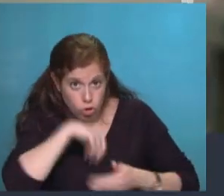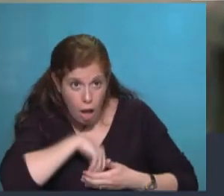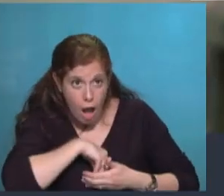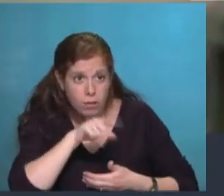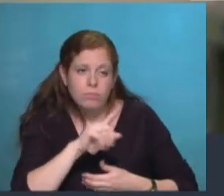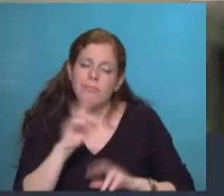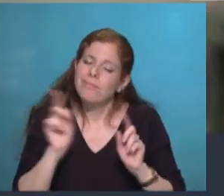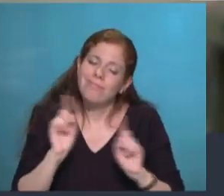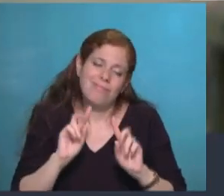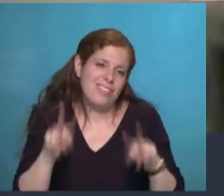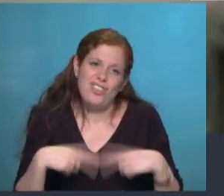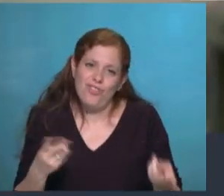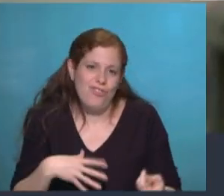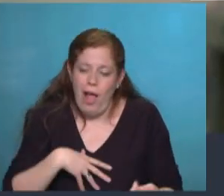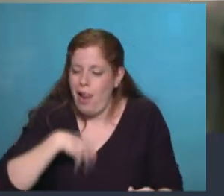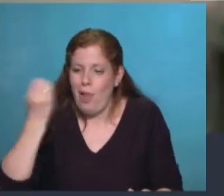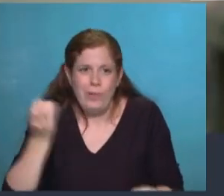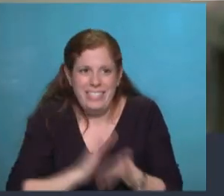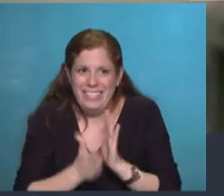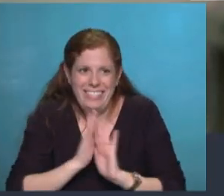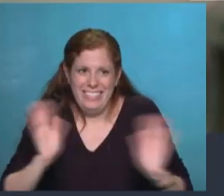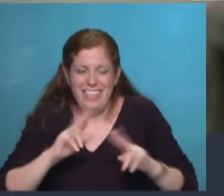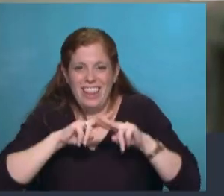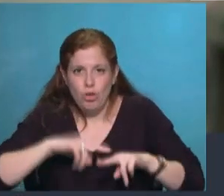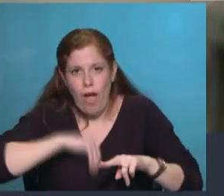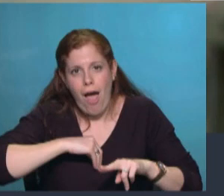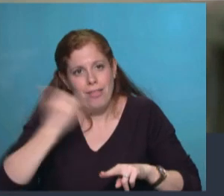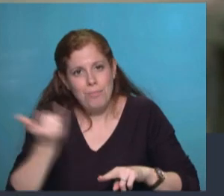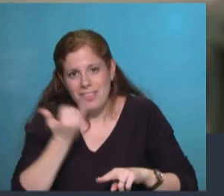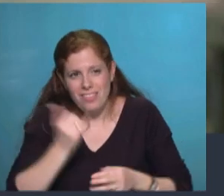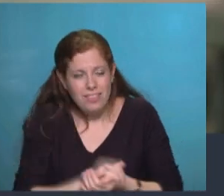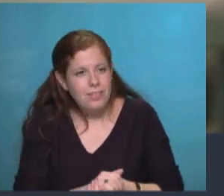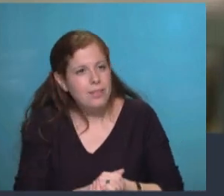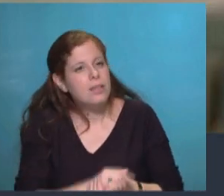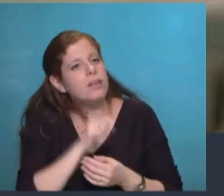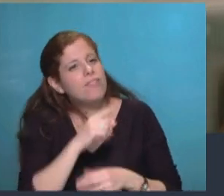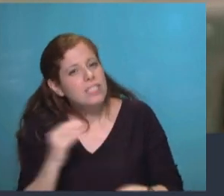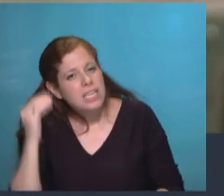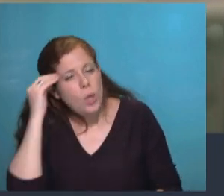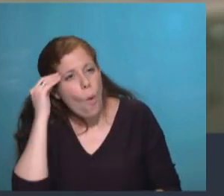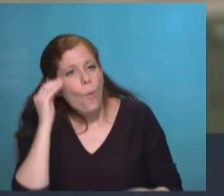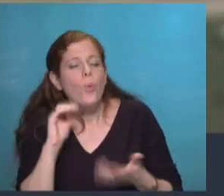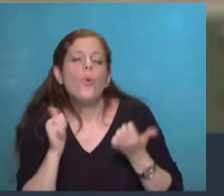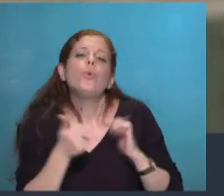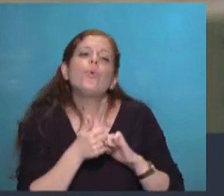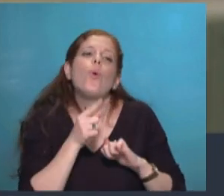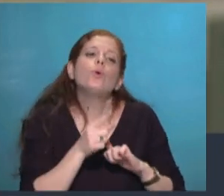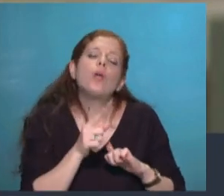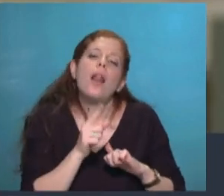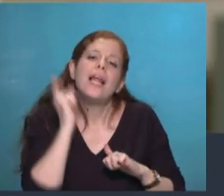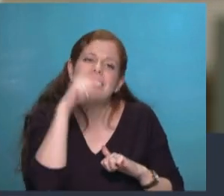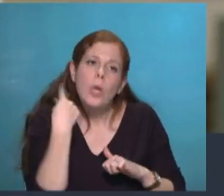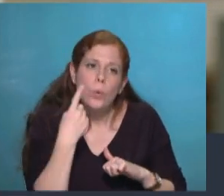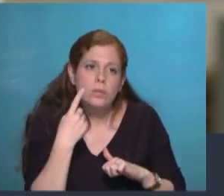זה אי אפשר להוציא. זה נשאר שם תמיד. וזה בקטע של זיכרונות או בקטע של זהות? בקטע